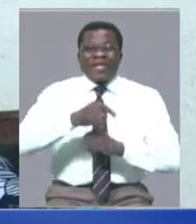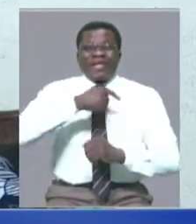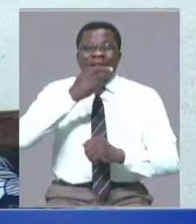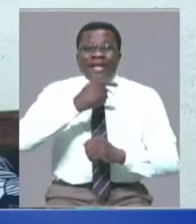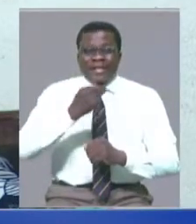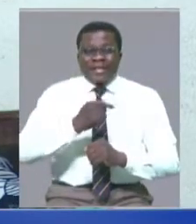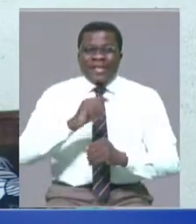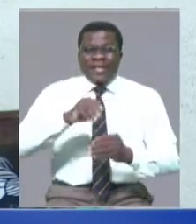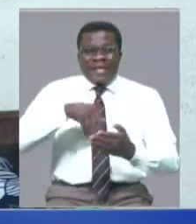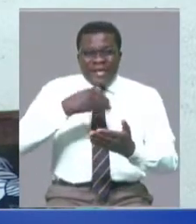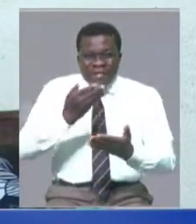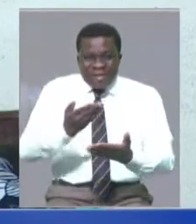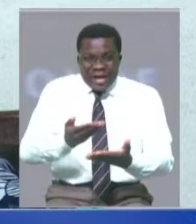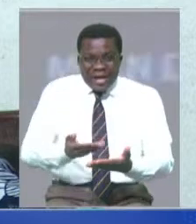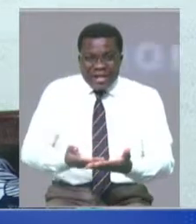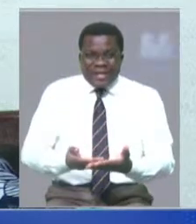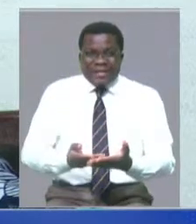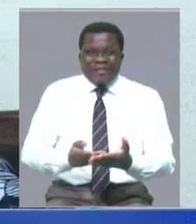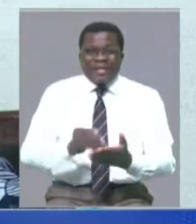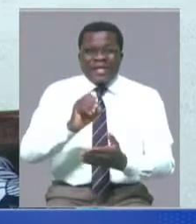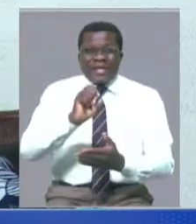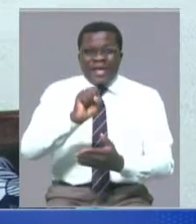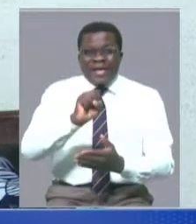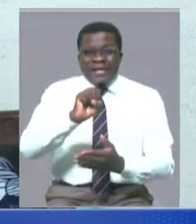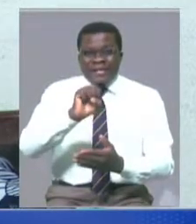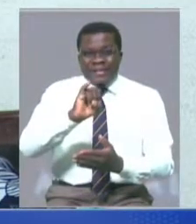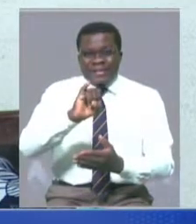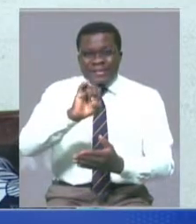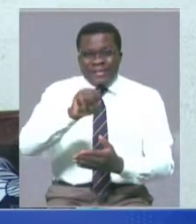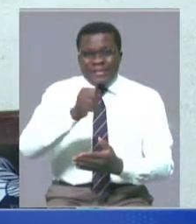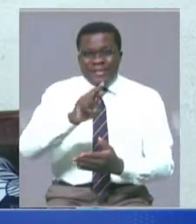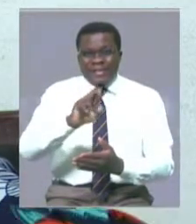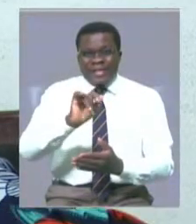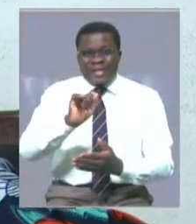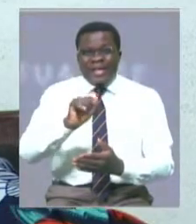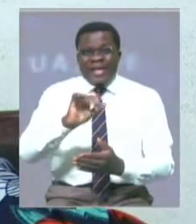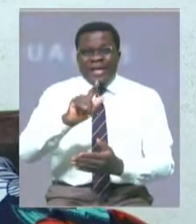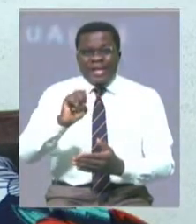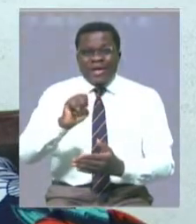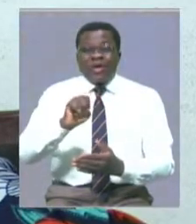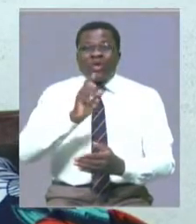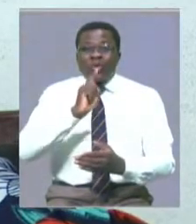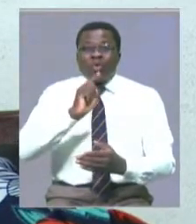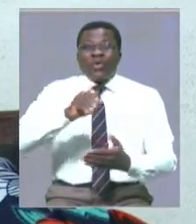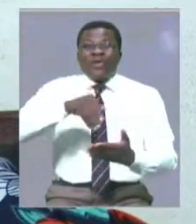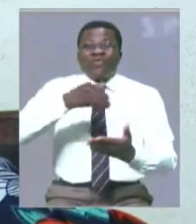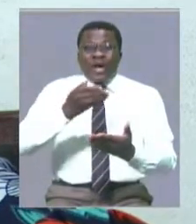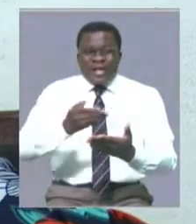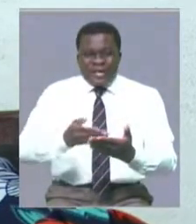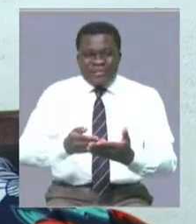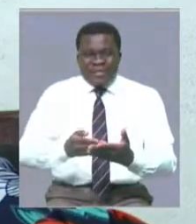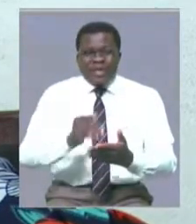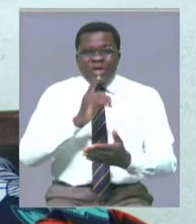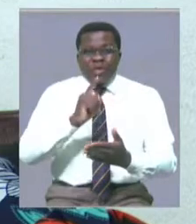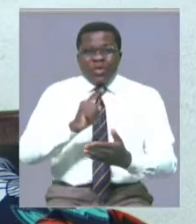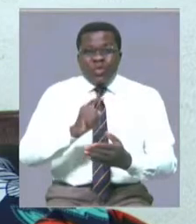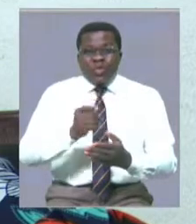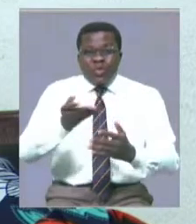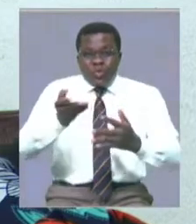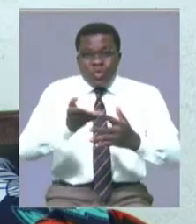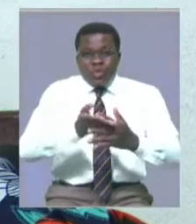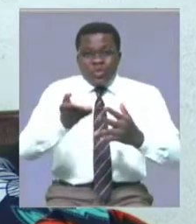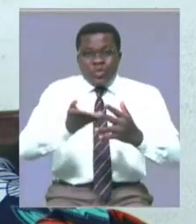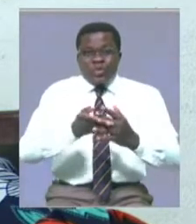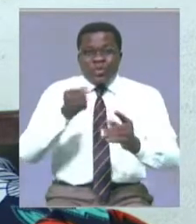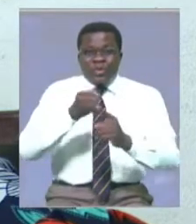Guinée avant d'achever sa course en Sierra Leone, pays de la destination finale où le livre vert, document de plaidoyer